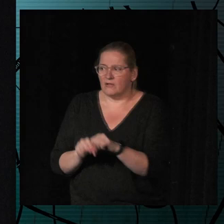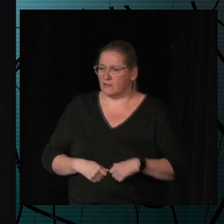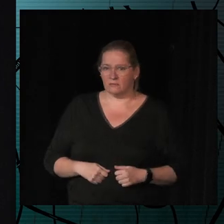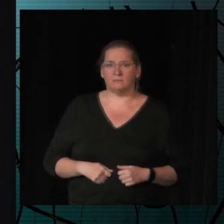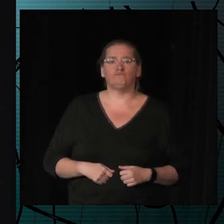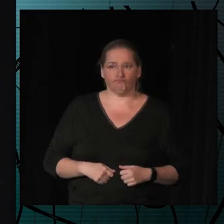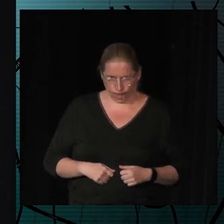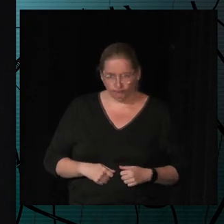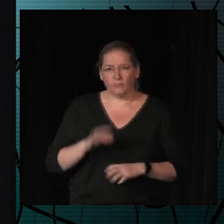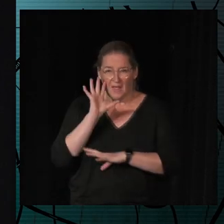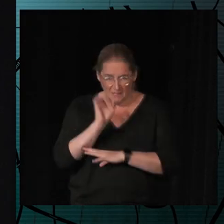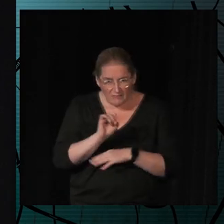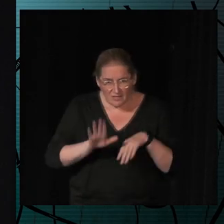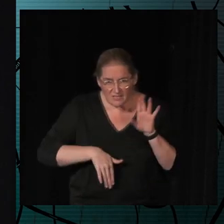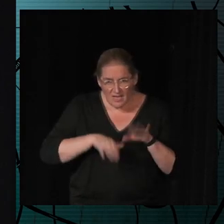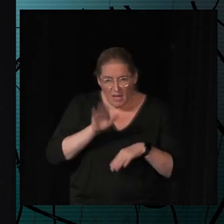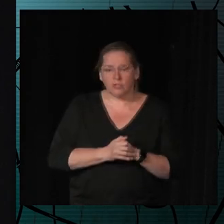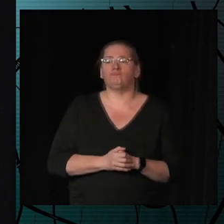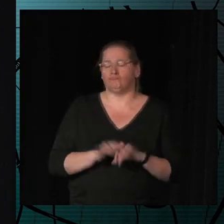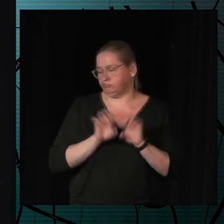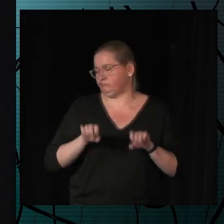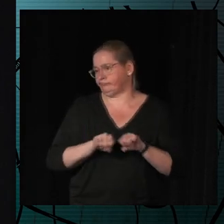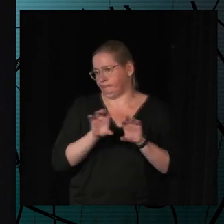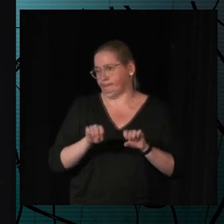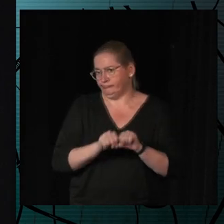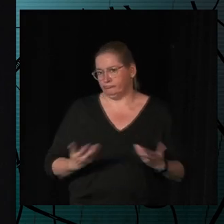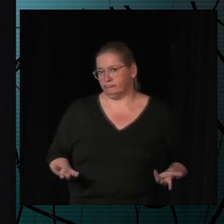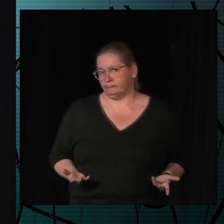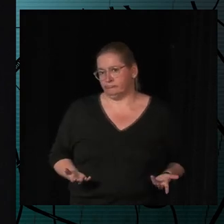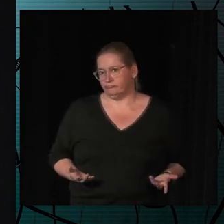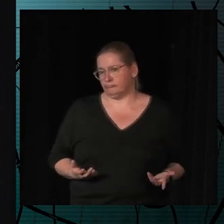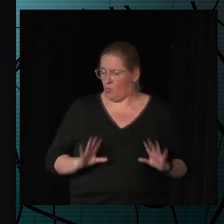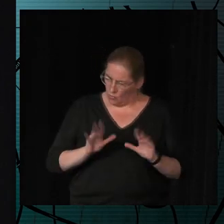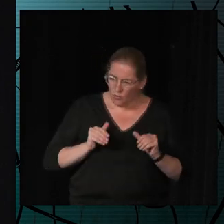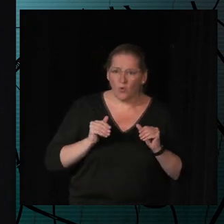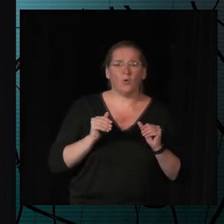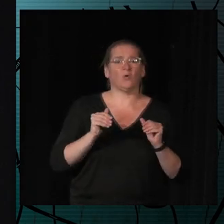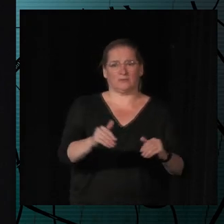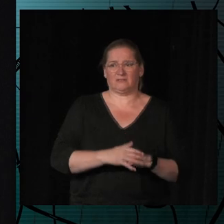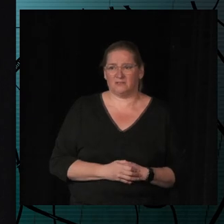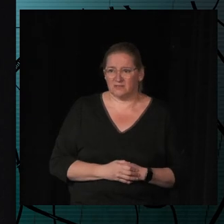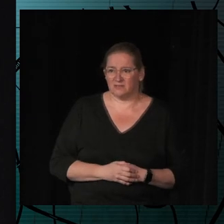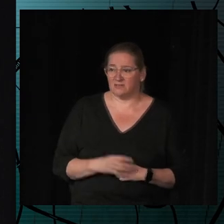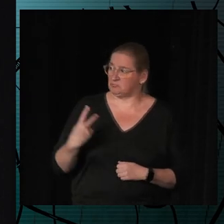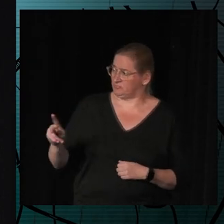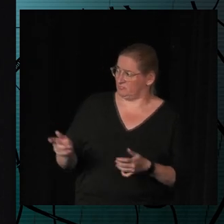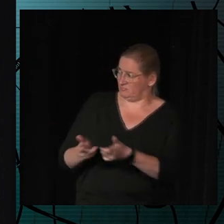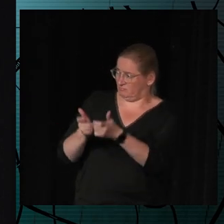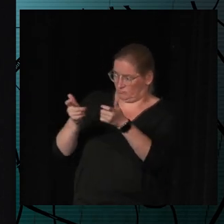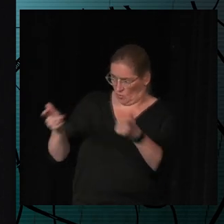vite identifier bah que ce cette franchise qui va devenir un de ces un de ses grands des